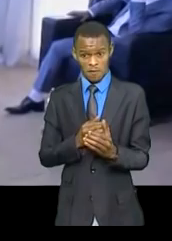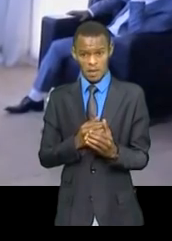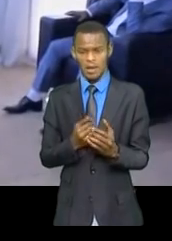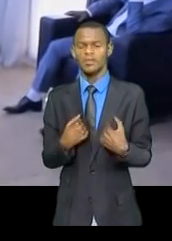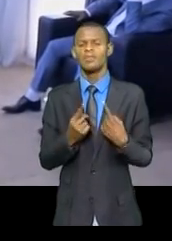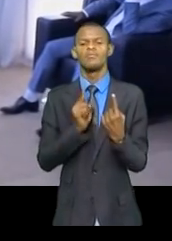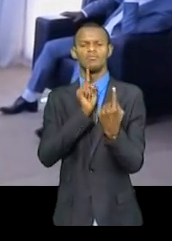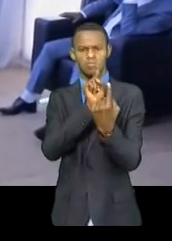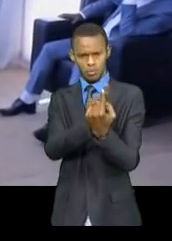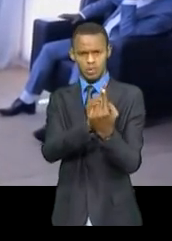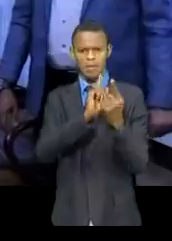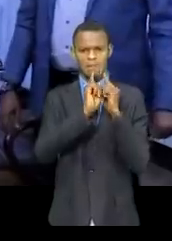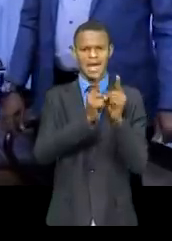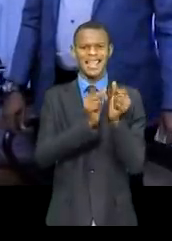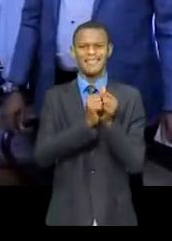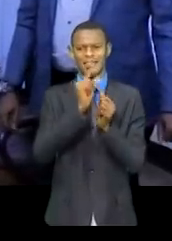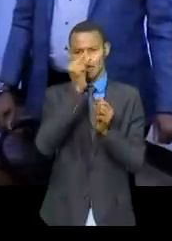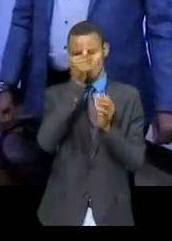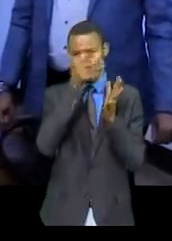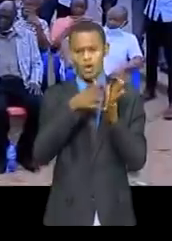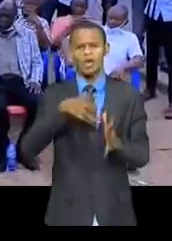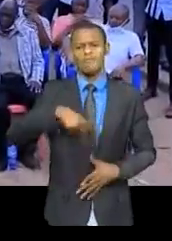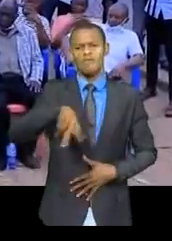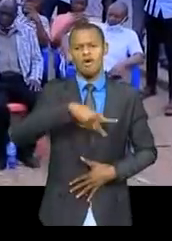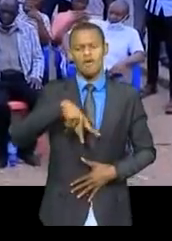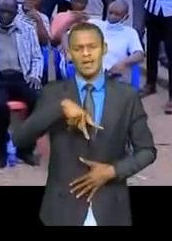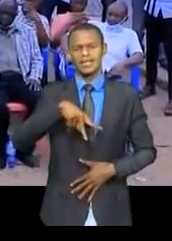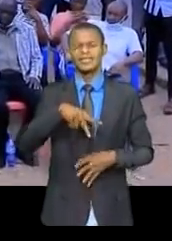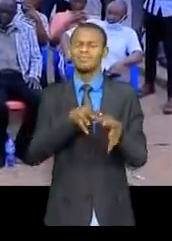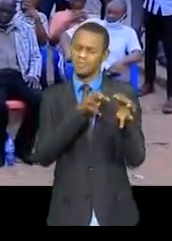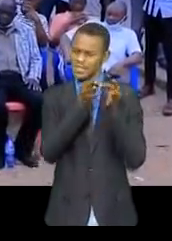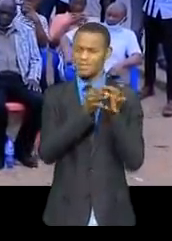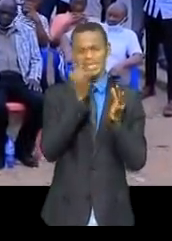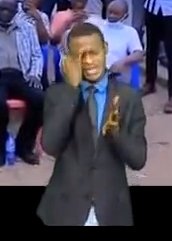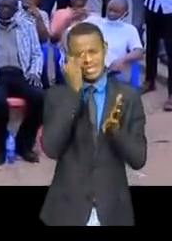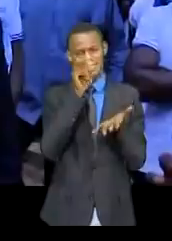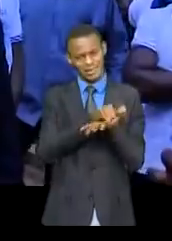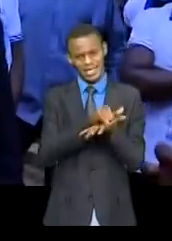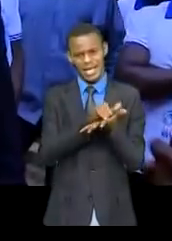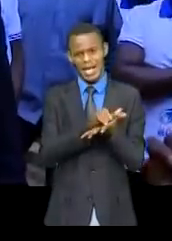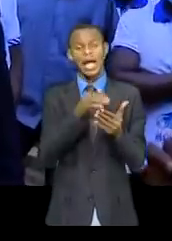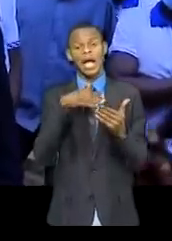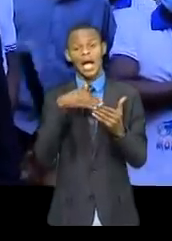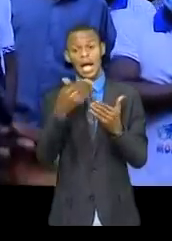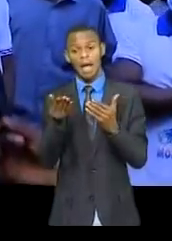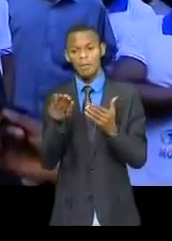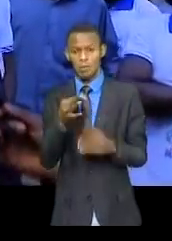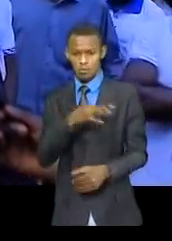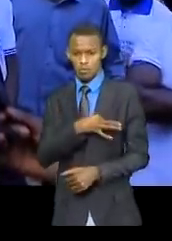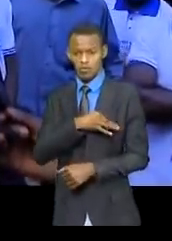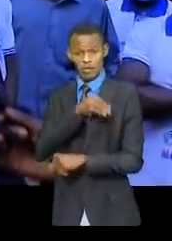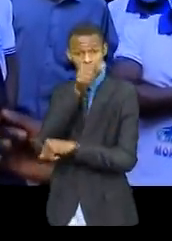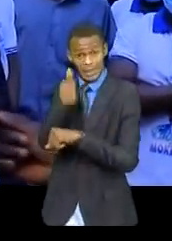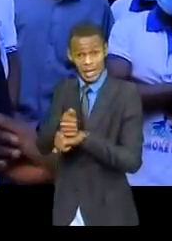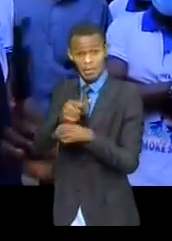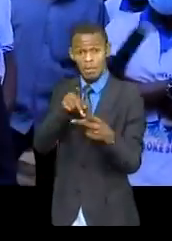à l'autorité provinciale. Et la boucle de son séjour était consacrée à l'implantation de son parti politique, le CDR,